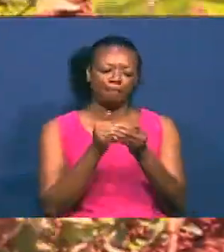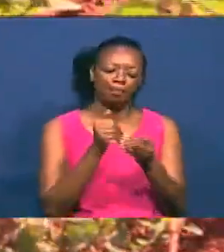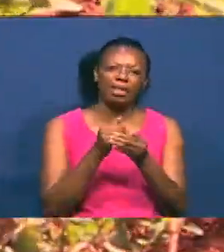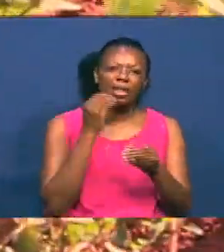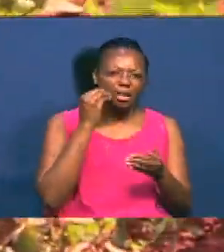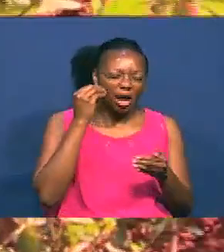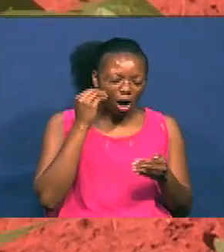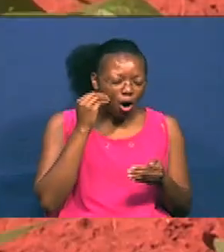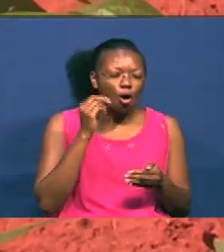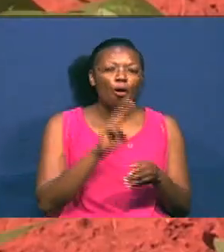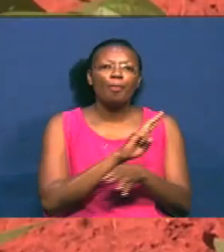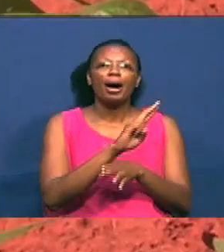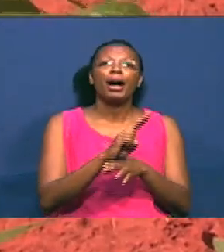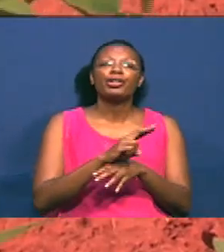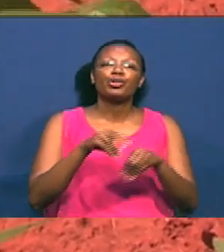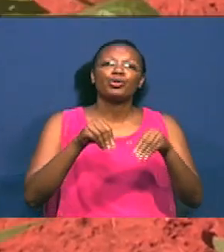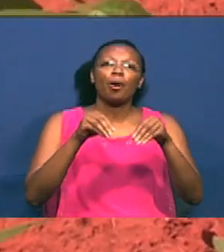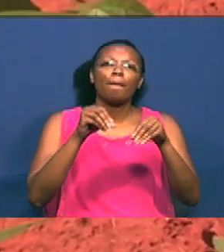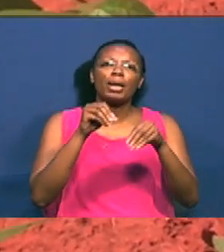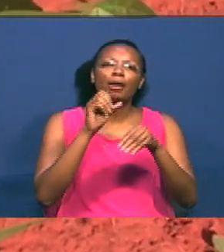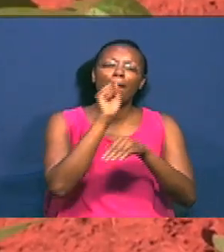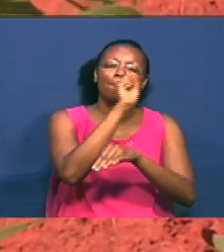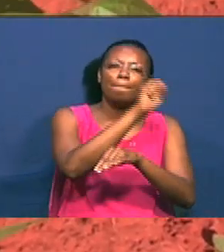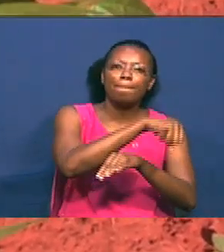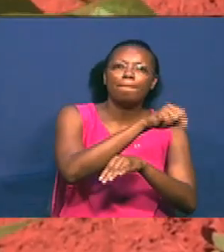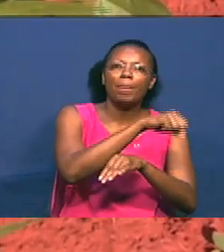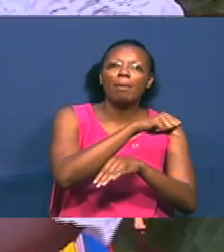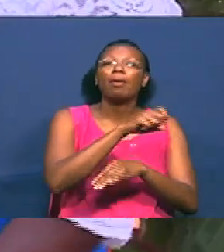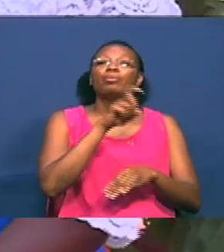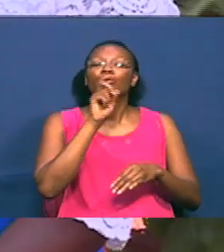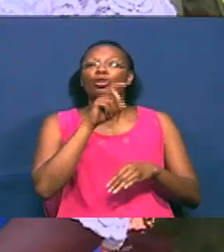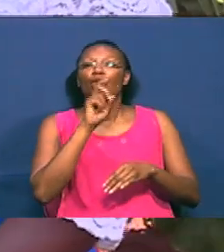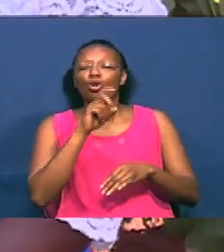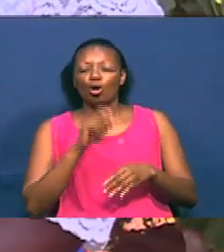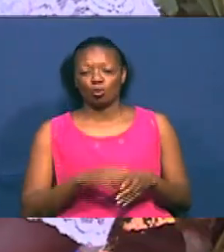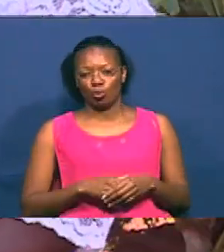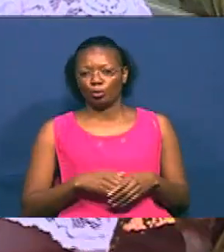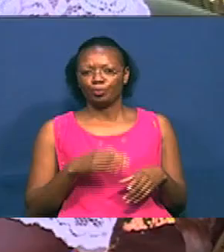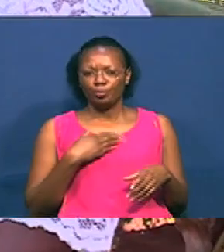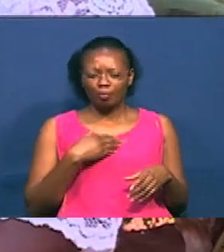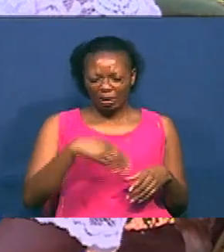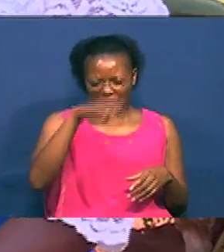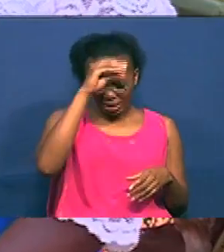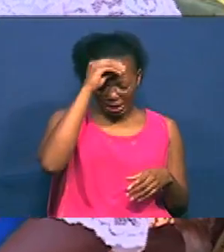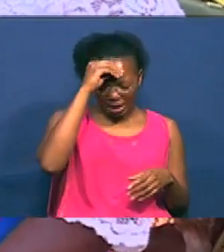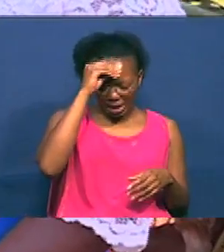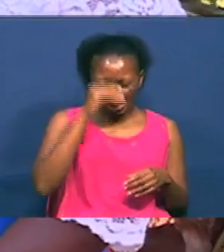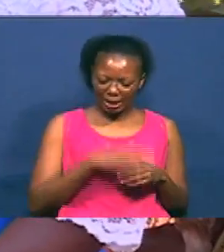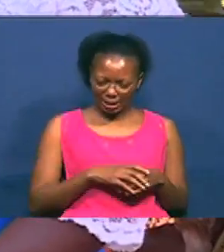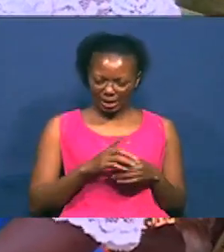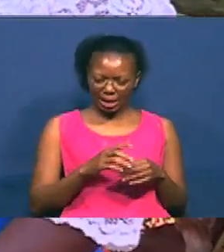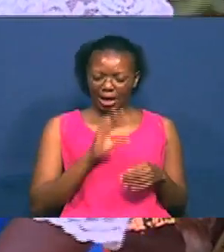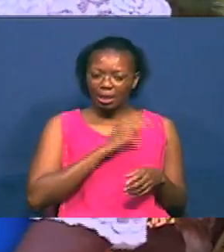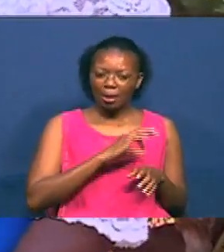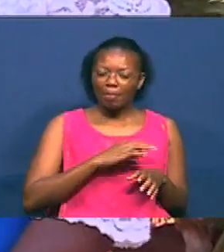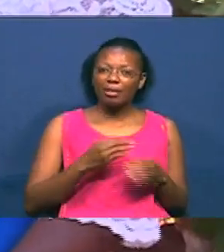kwa kutumia mbolea ya kinyesi cha ng'ombe na kuku. Mimi faida ambayo nimepata kupitia na hayo mafundisho, migomba huwa